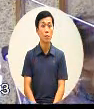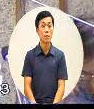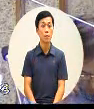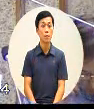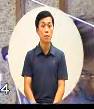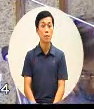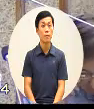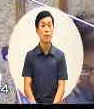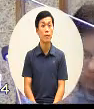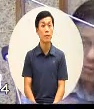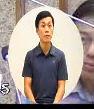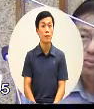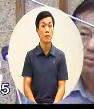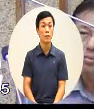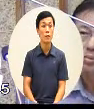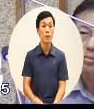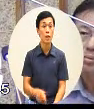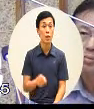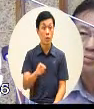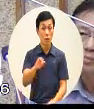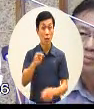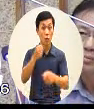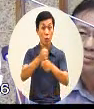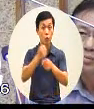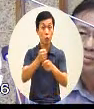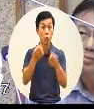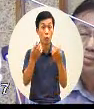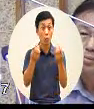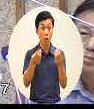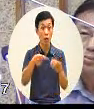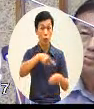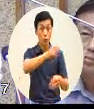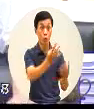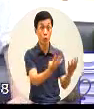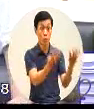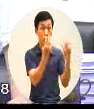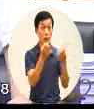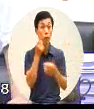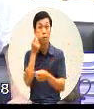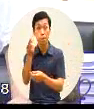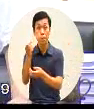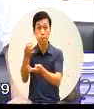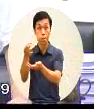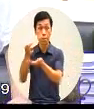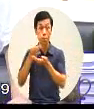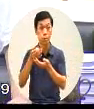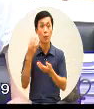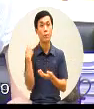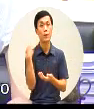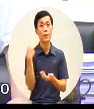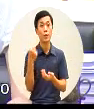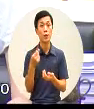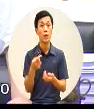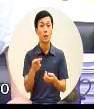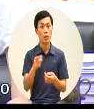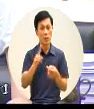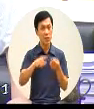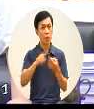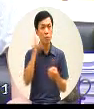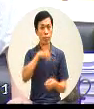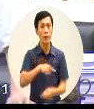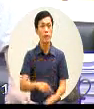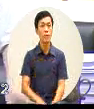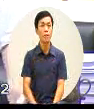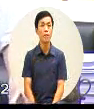薪资，伊无上班嘛，去服劳役嘛，结果领薪水嘛， 应该是不可以。 不可以嘛